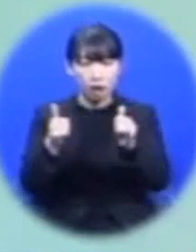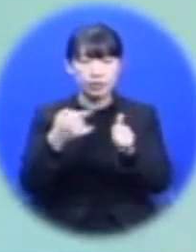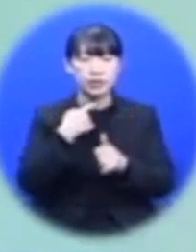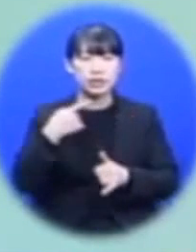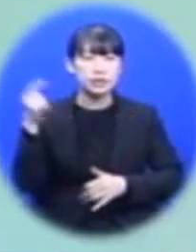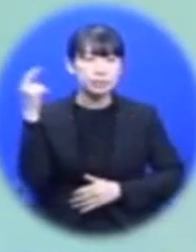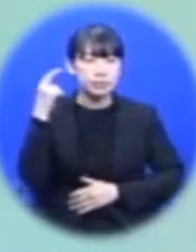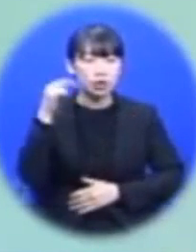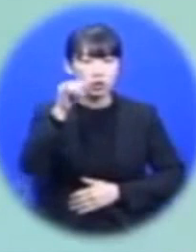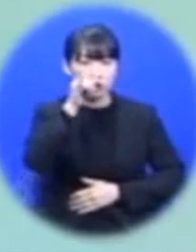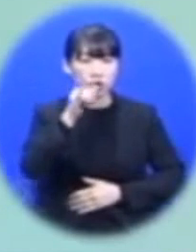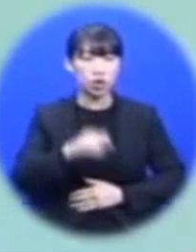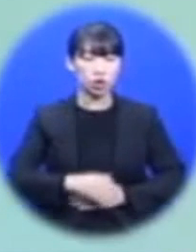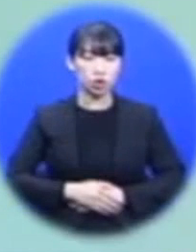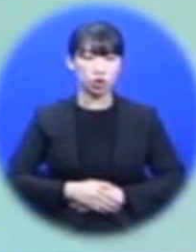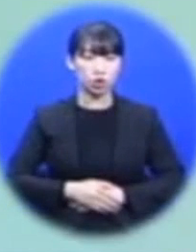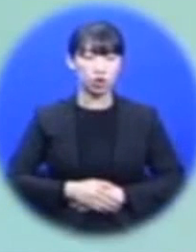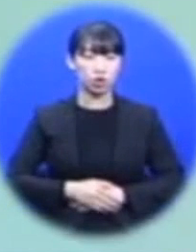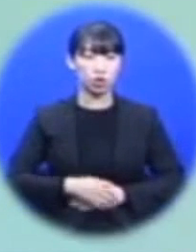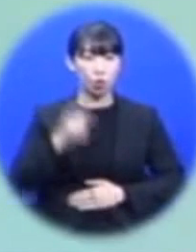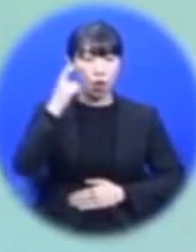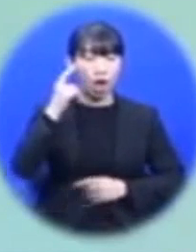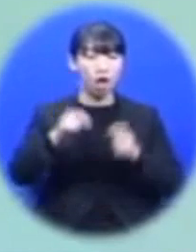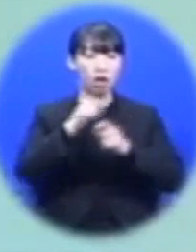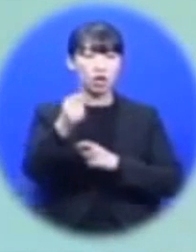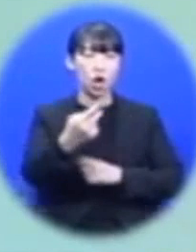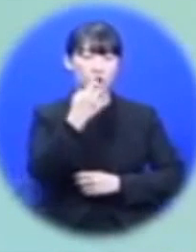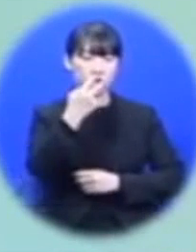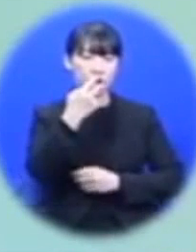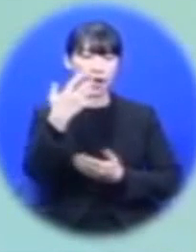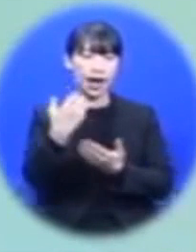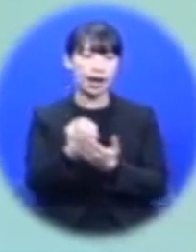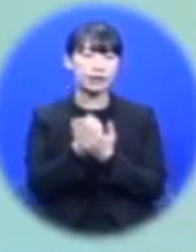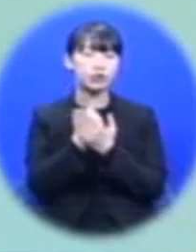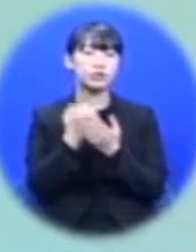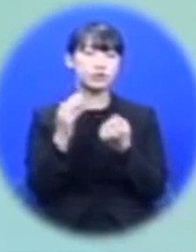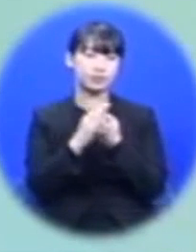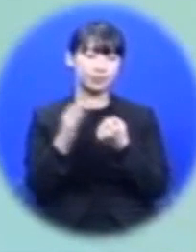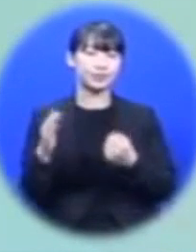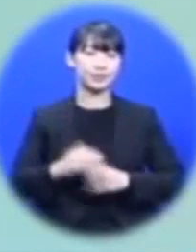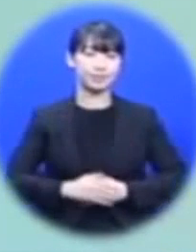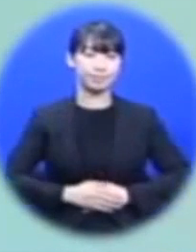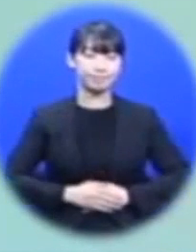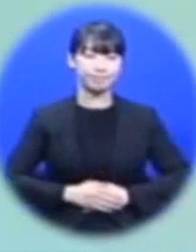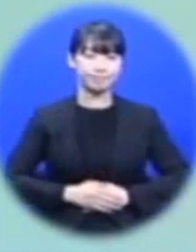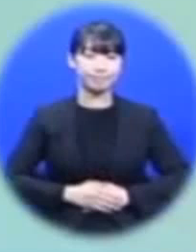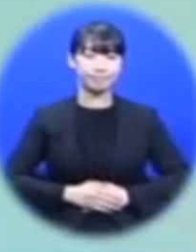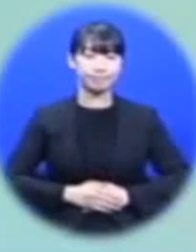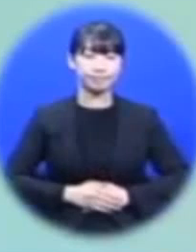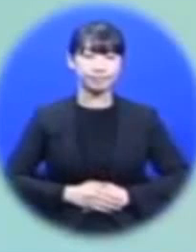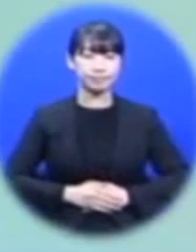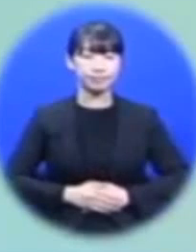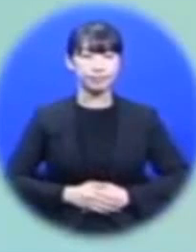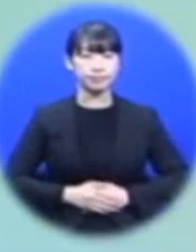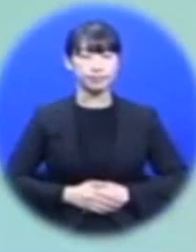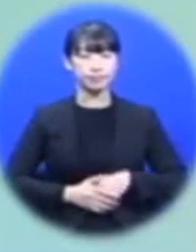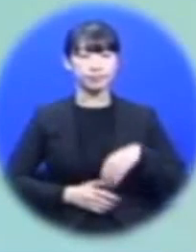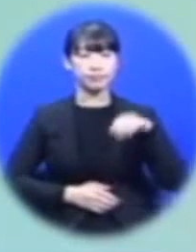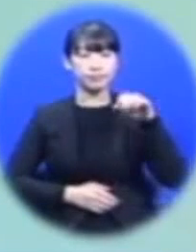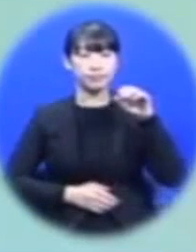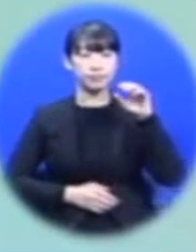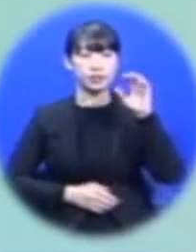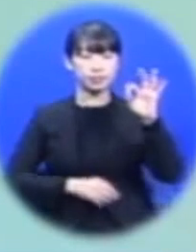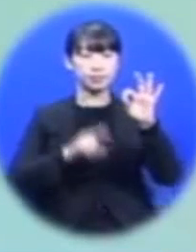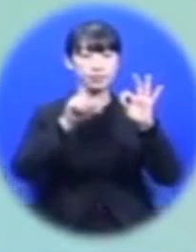왜 영생이 있으니까 주님의 음성을 듣는 사람은 영생이 있어요 28절 바로 그